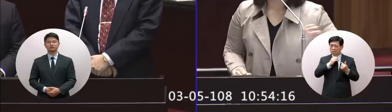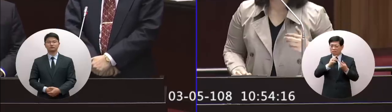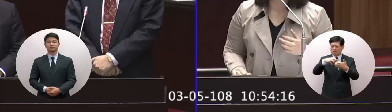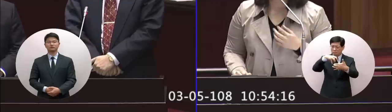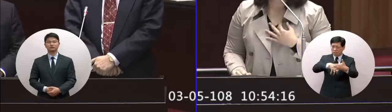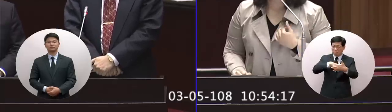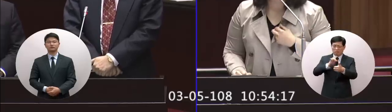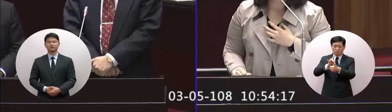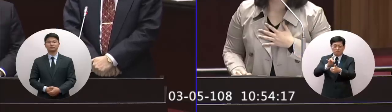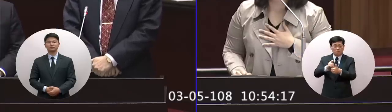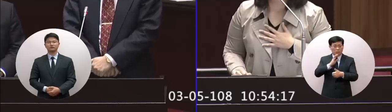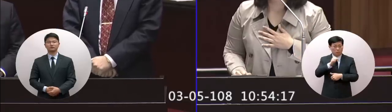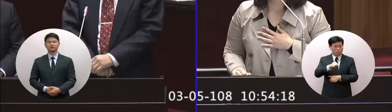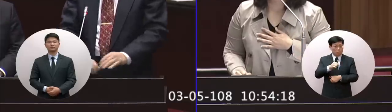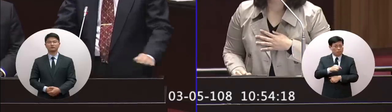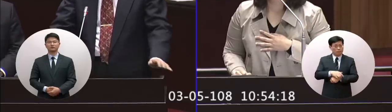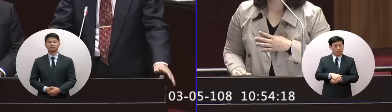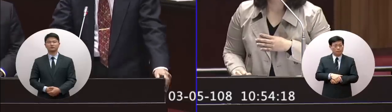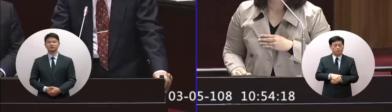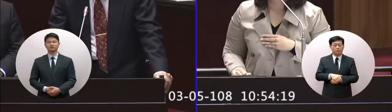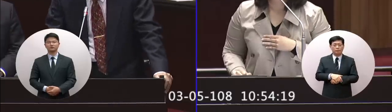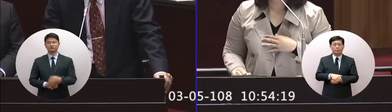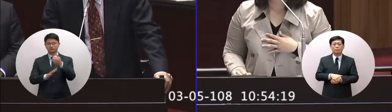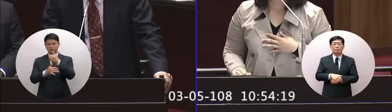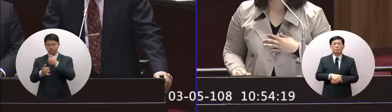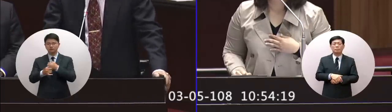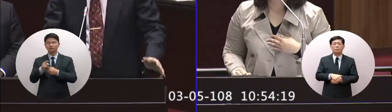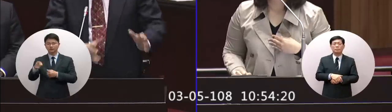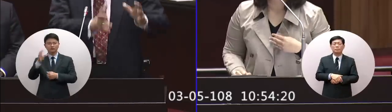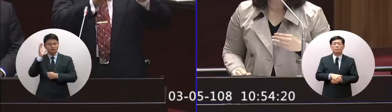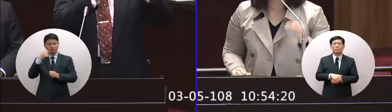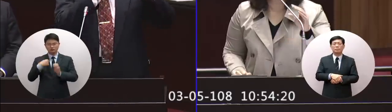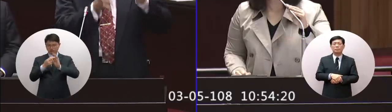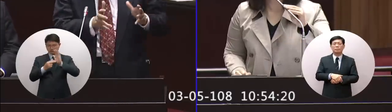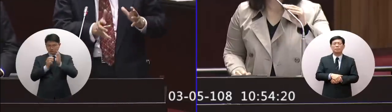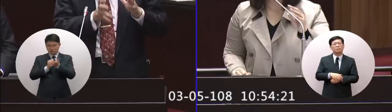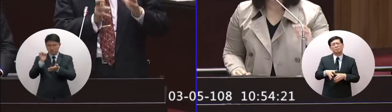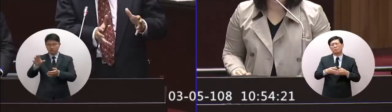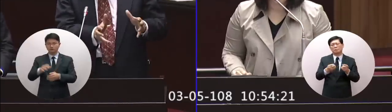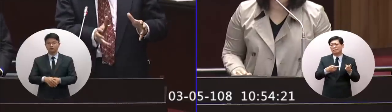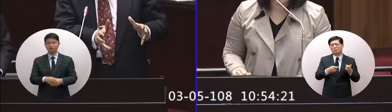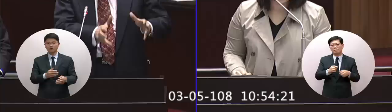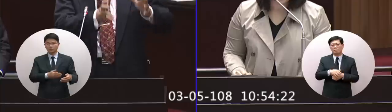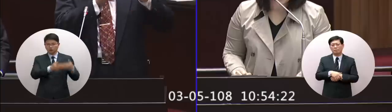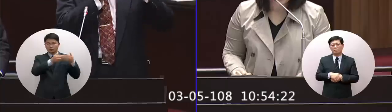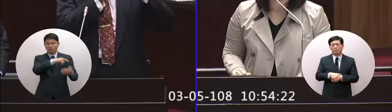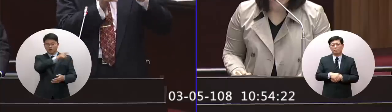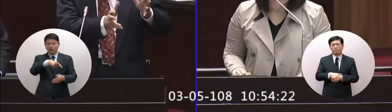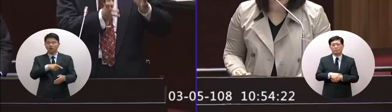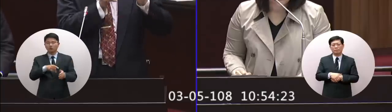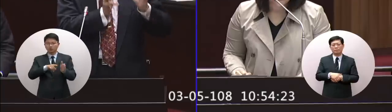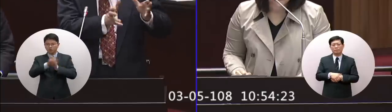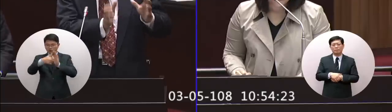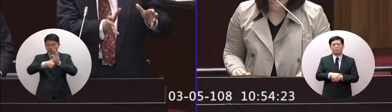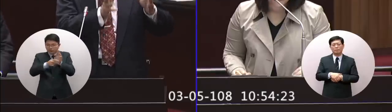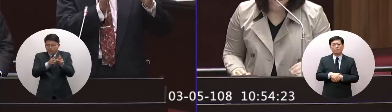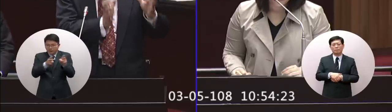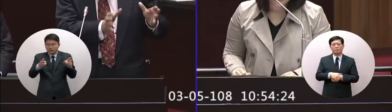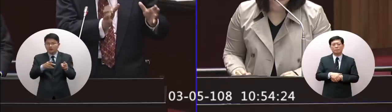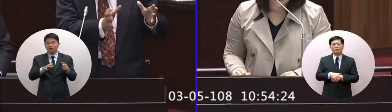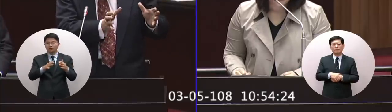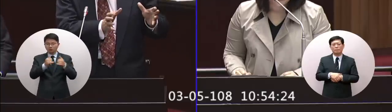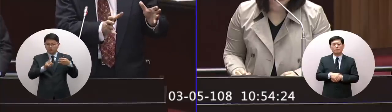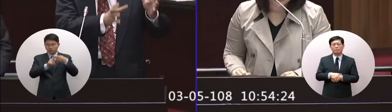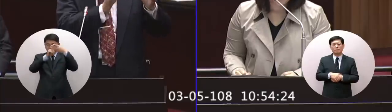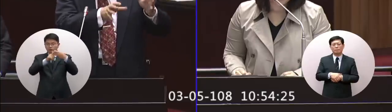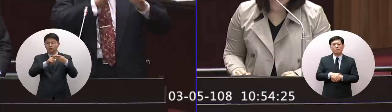包着糖衣的毒药，是这个意思吗？ 委员，你听我讲嘛， 你不要 中共的术语里面，民主协商是